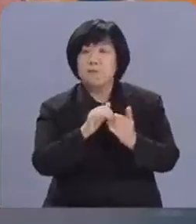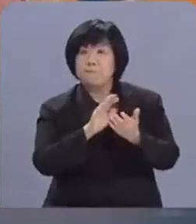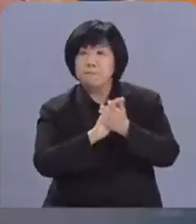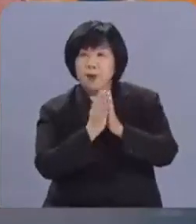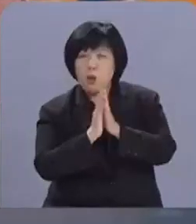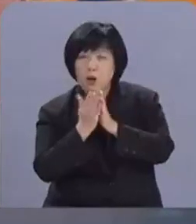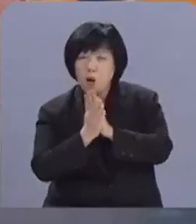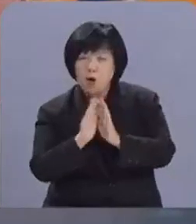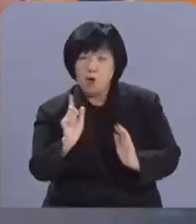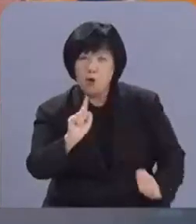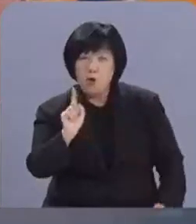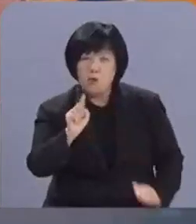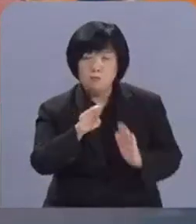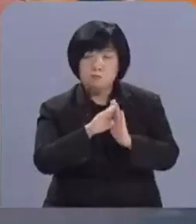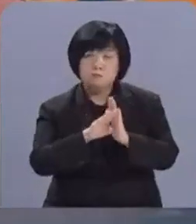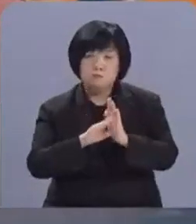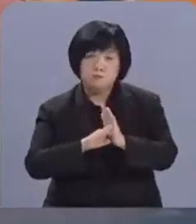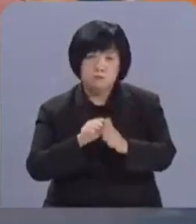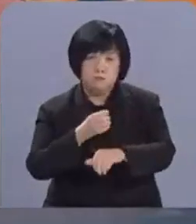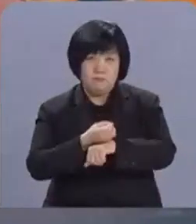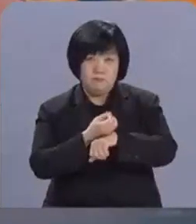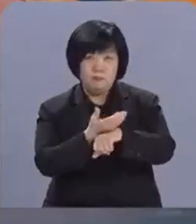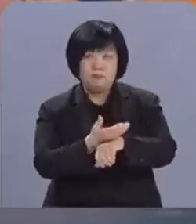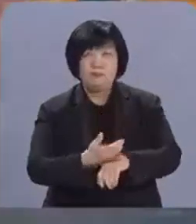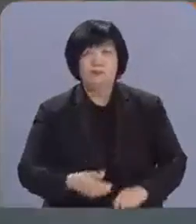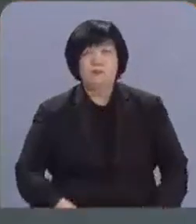가져올지 노준철 기자가 짚어봤습니다.